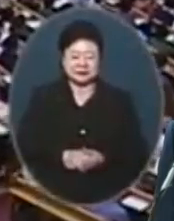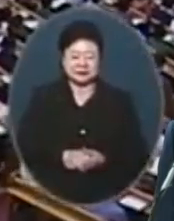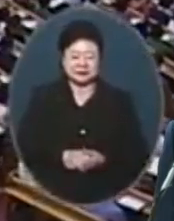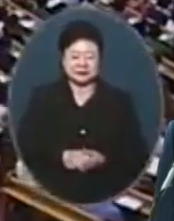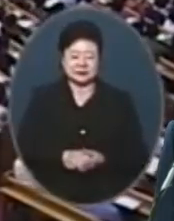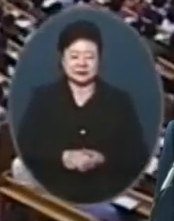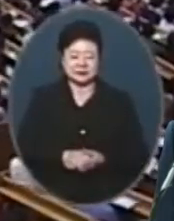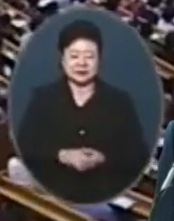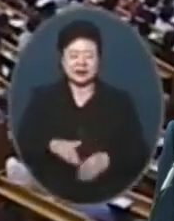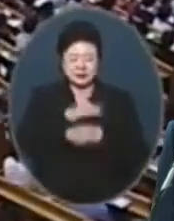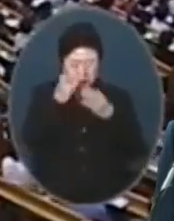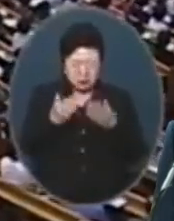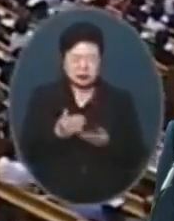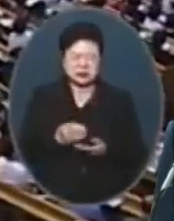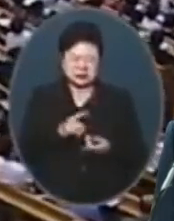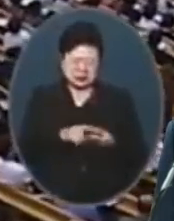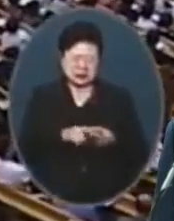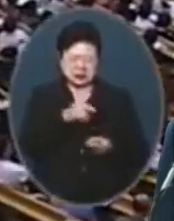부인할 수가 없습니다.